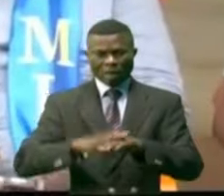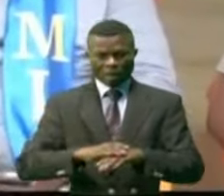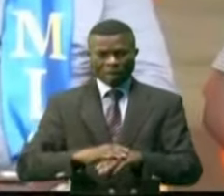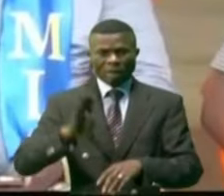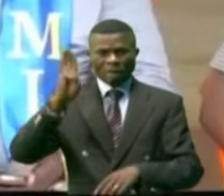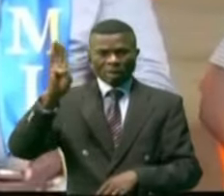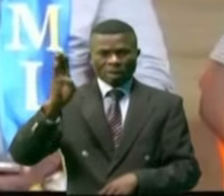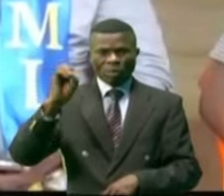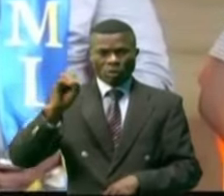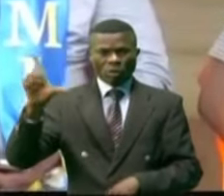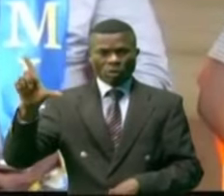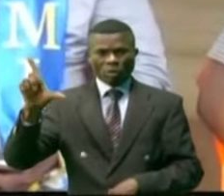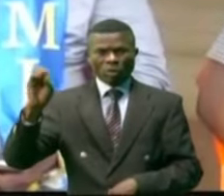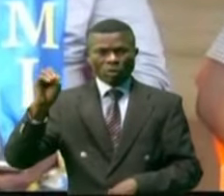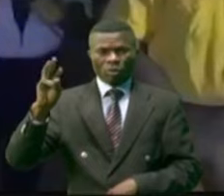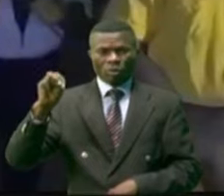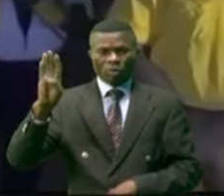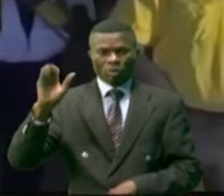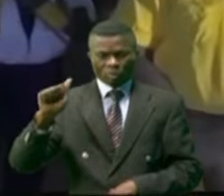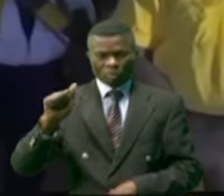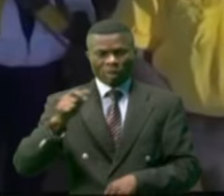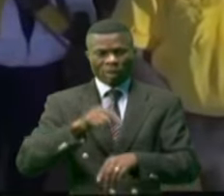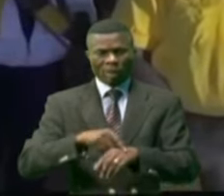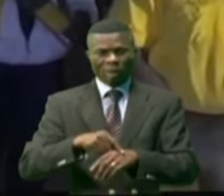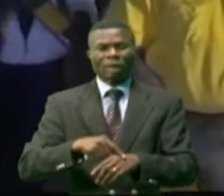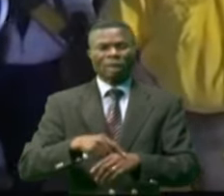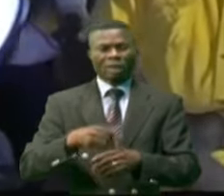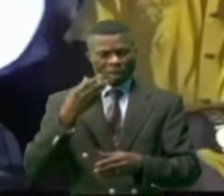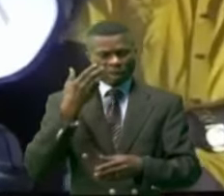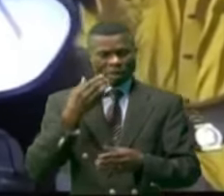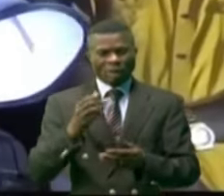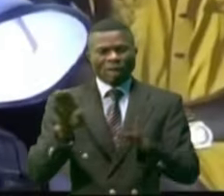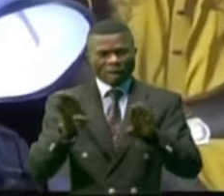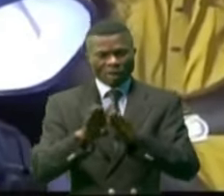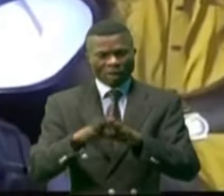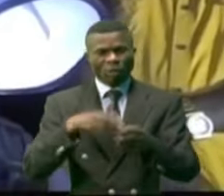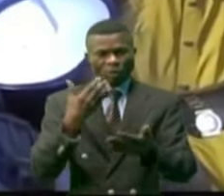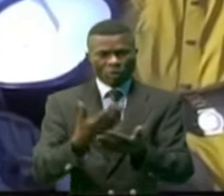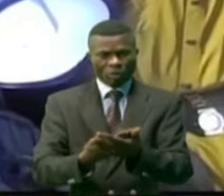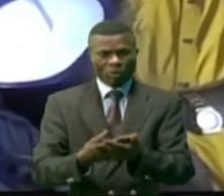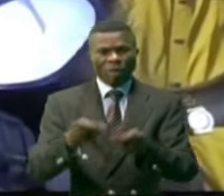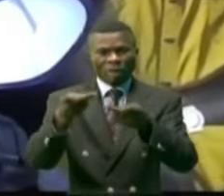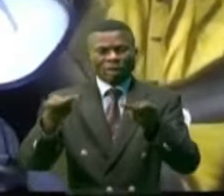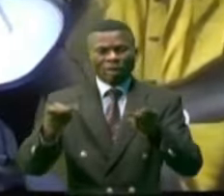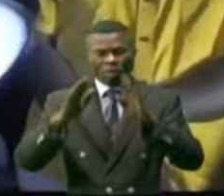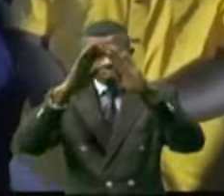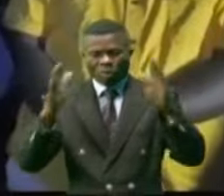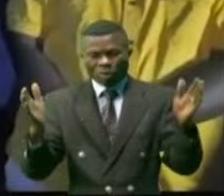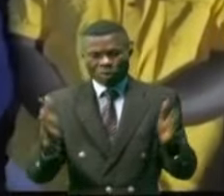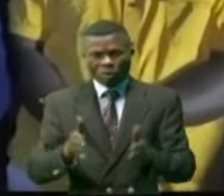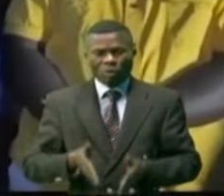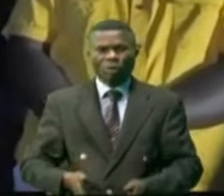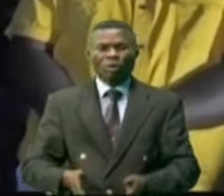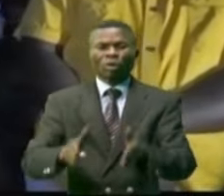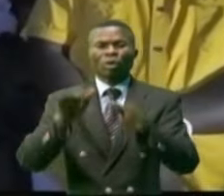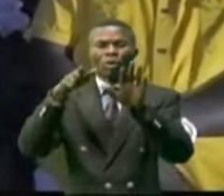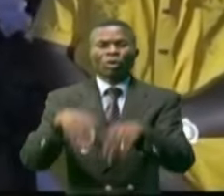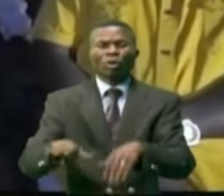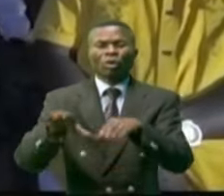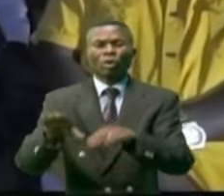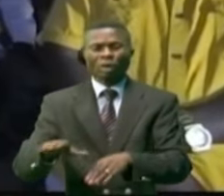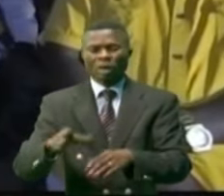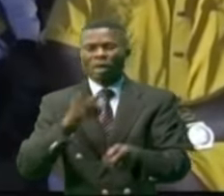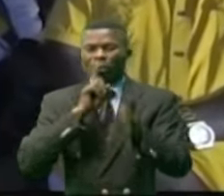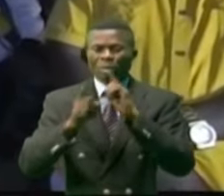Son convoi devait par moments s'arrêter, même la nuit, dans les campements le long du fleuve Congo pour